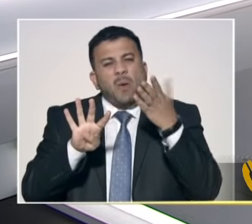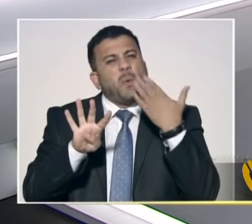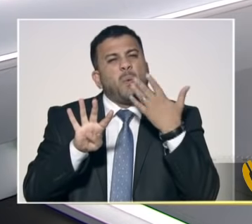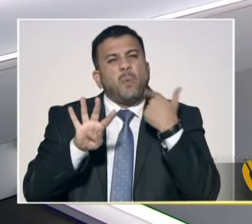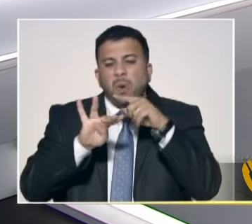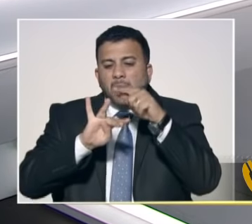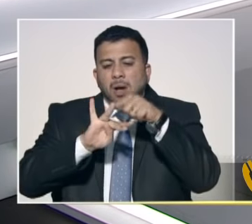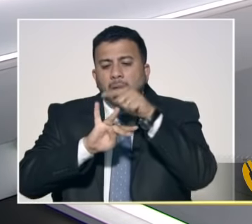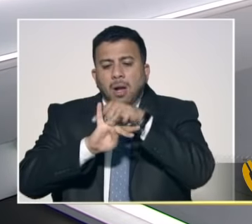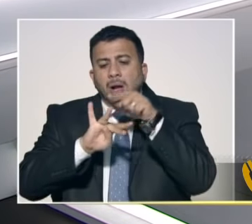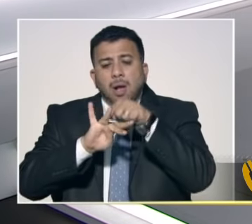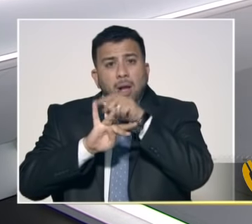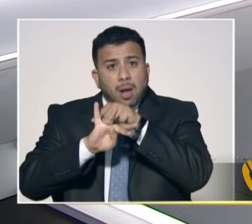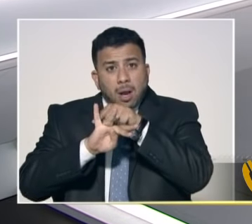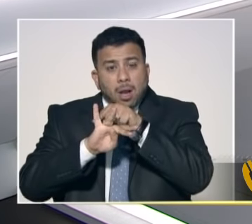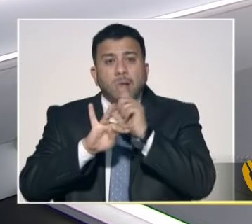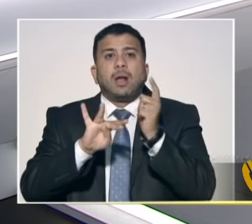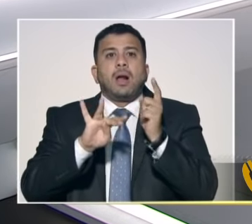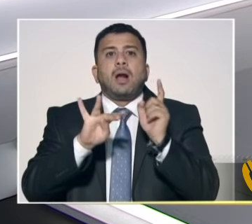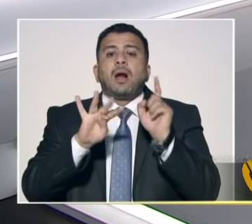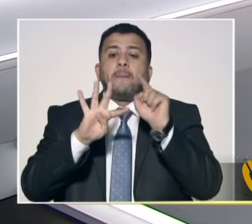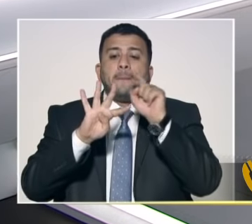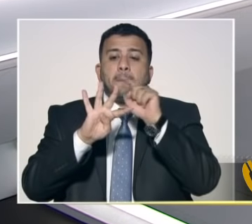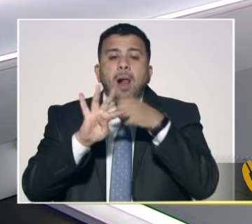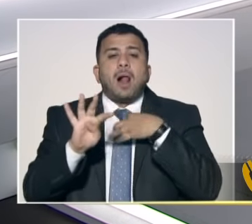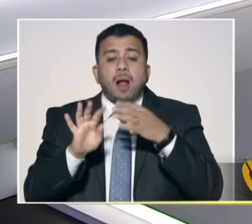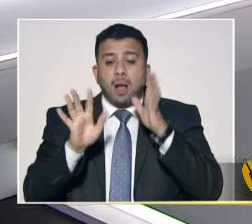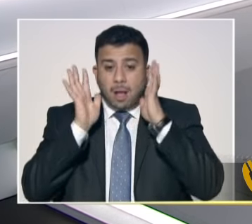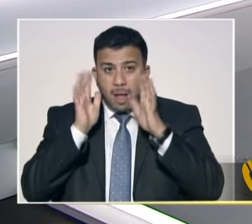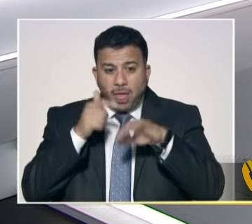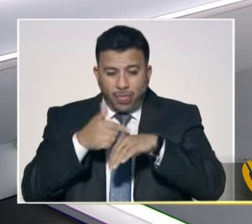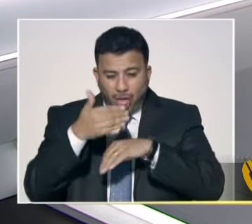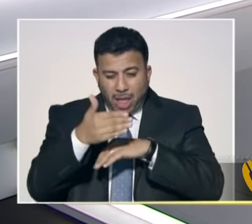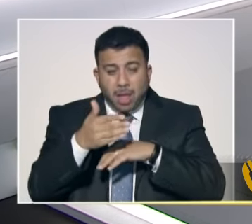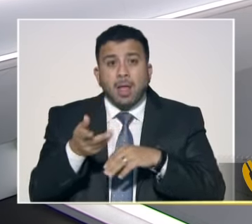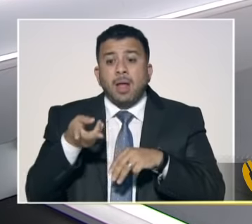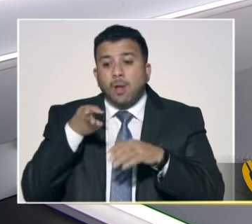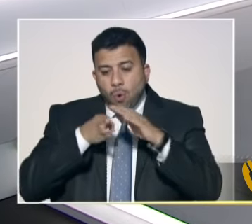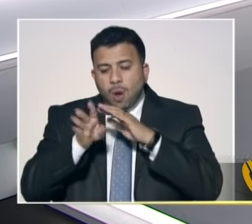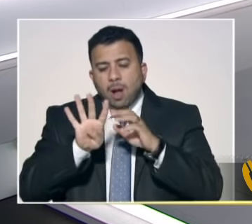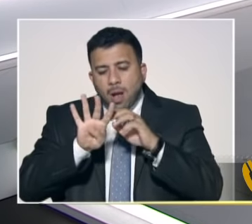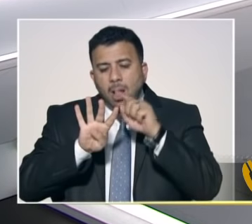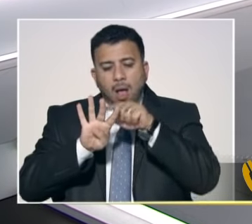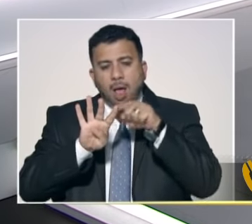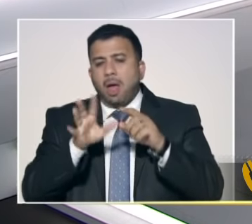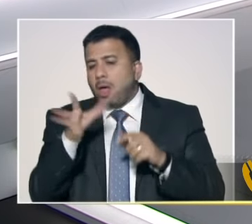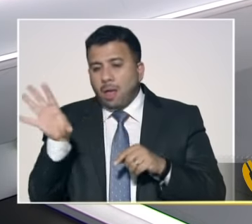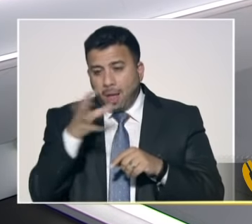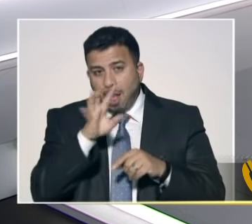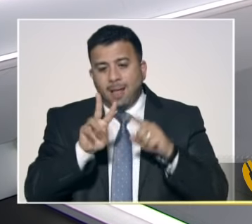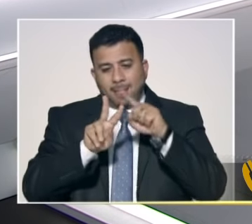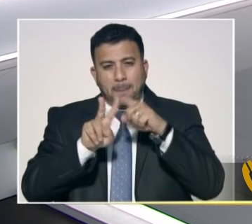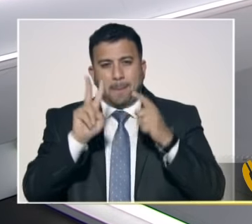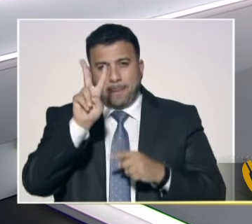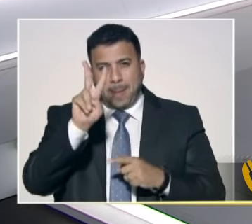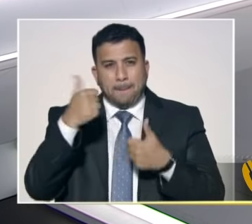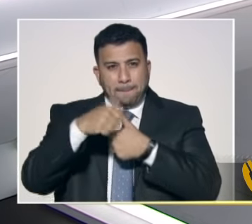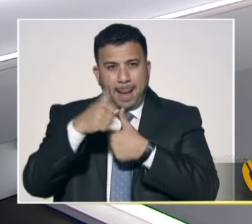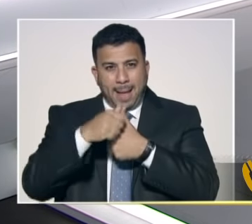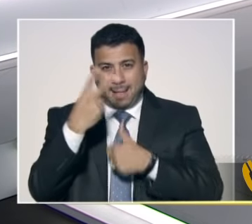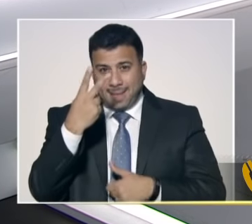الفاتحة فقط أم الفاتحة وسورة؟ إن شاء الله. سؤال ثالث، ما حكم